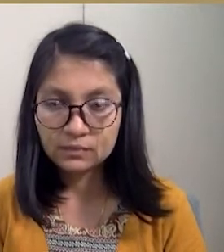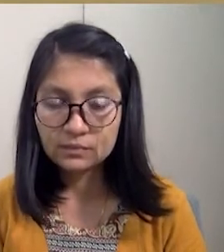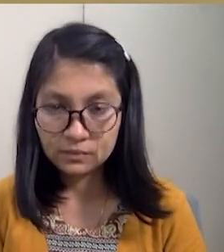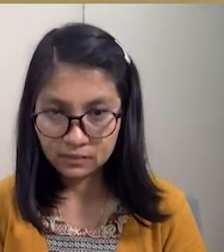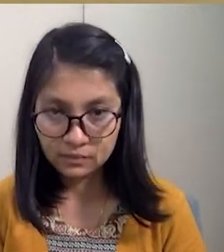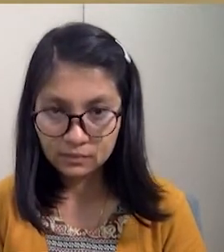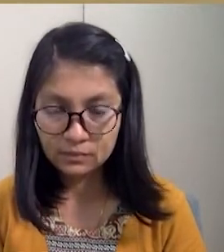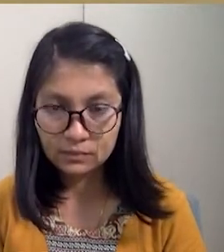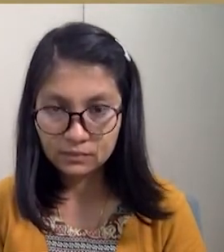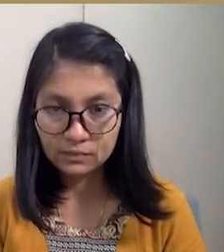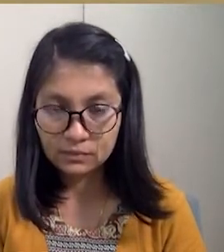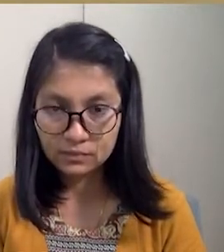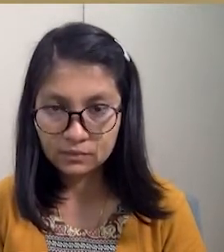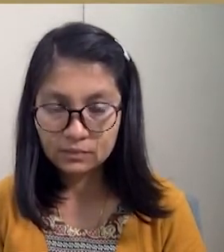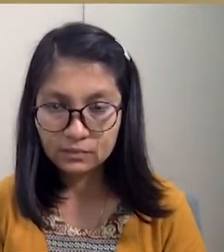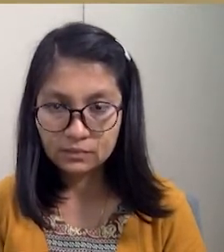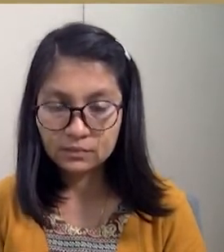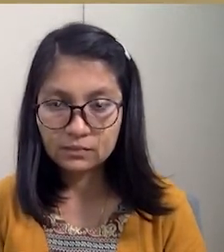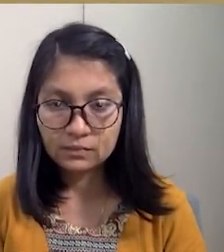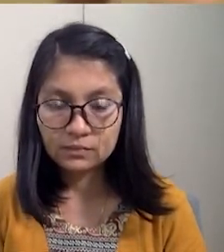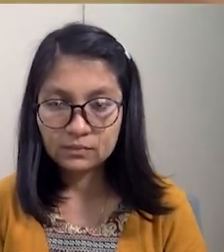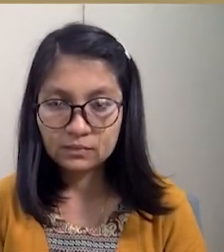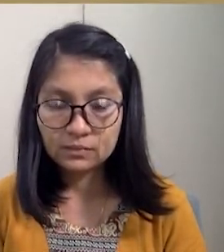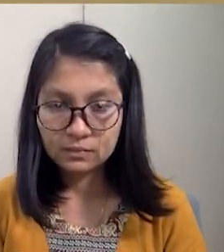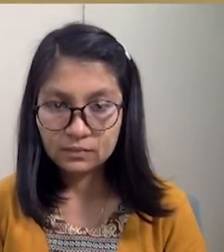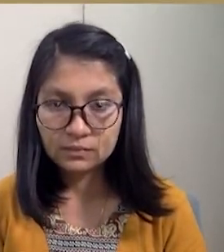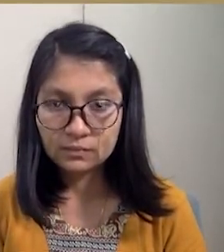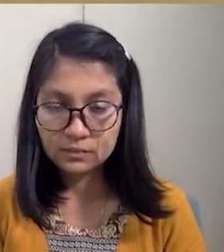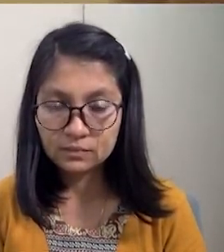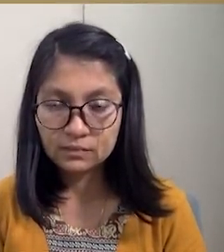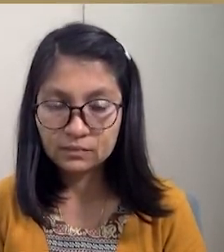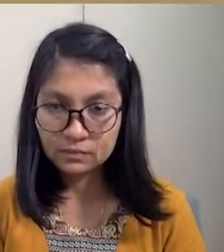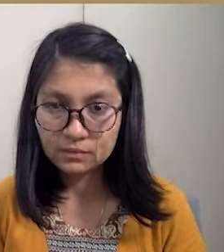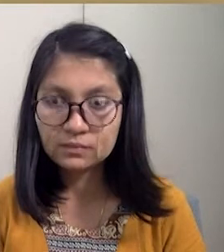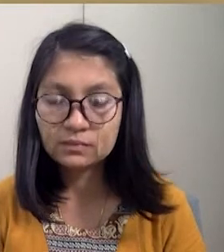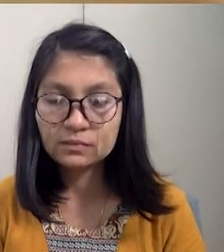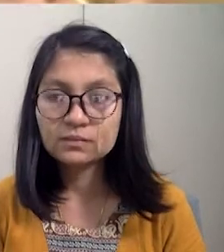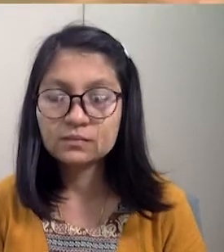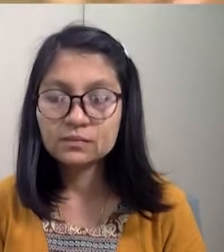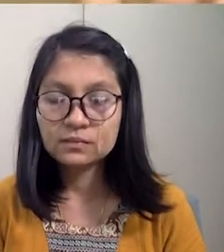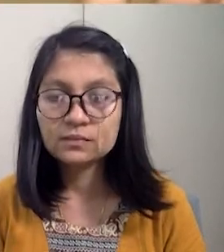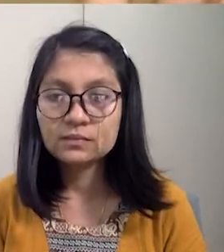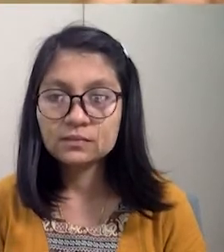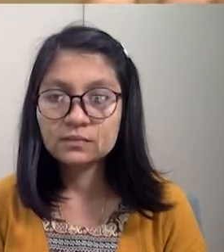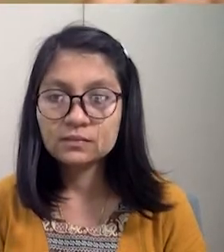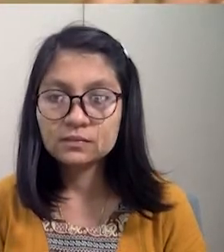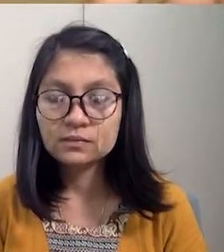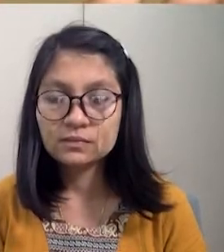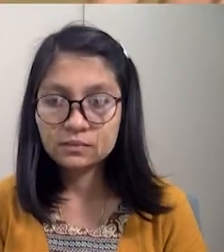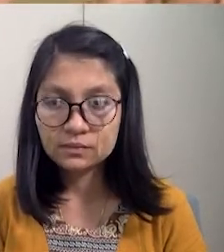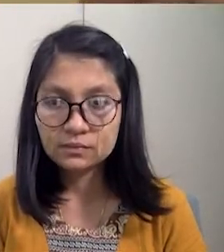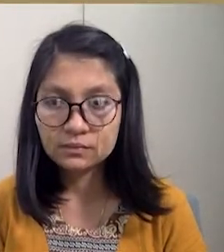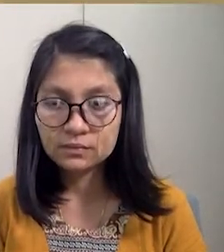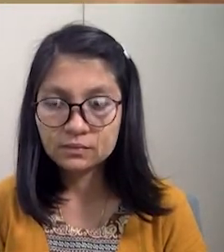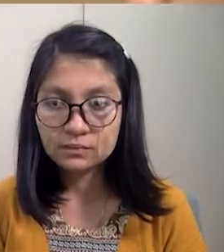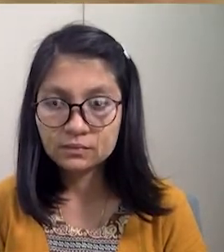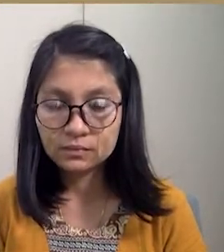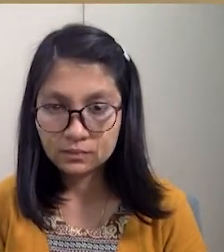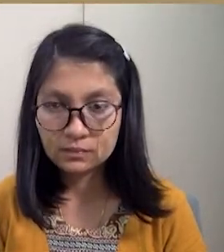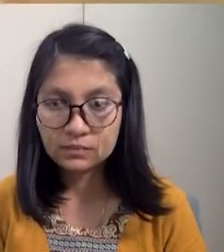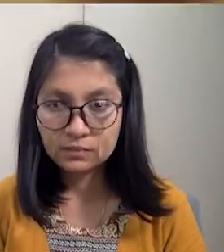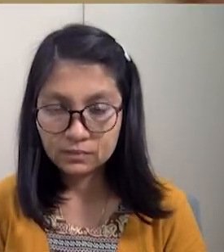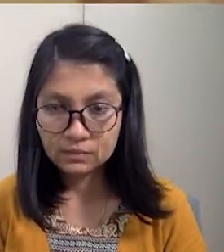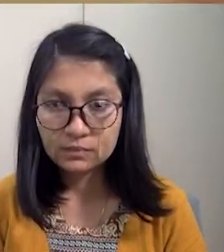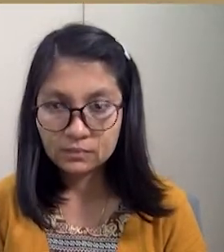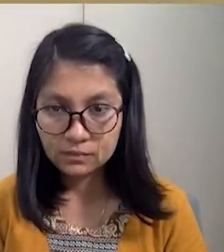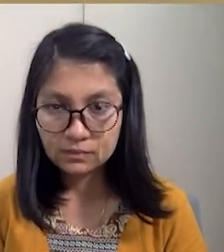ချက်လိုတယ်ဒါတွေရသွားပြီးတော့မှကျွန်တော်တို့ကဒီခုနလူနာနဲ့ဒီစေယုံကိုသွားပြီးတော့အဲ့ဟိုခုနကျွန်တော်တို့ရဲ့တရားဝေးပါလေဆိုတော့